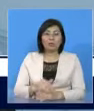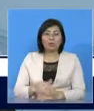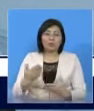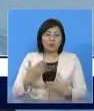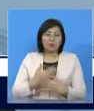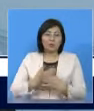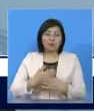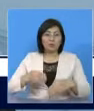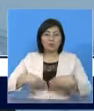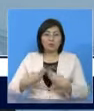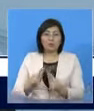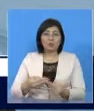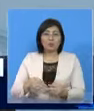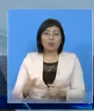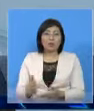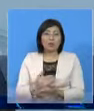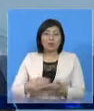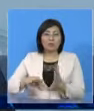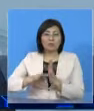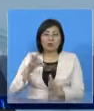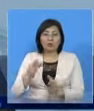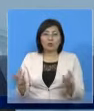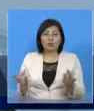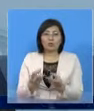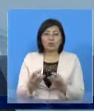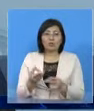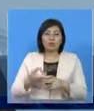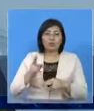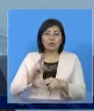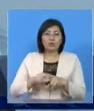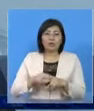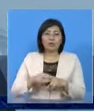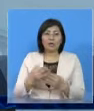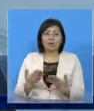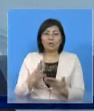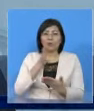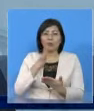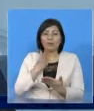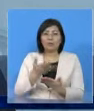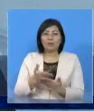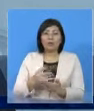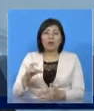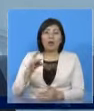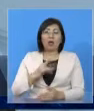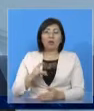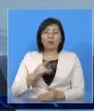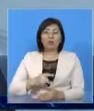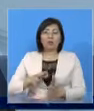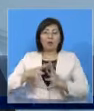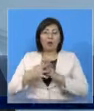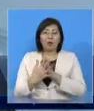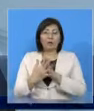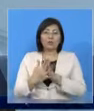көрсетіліп жатыр. Соларды біздер анықтау керекпіз. Сондықтан қазіргі таңда аудандық, ауылдық